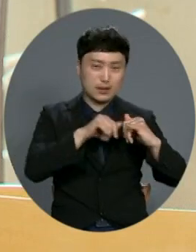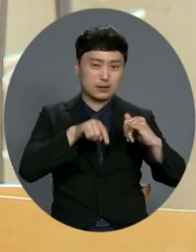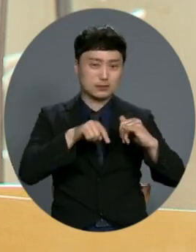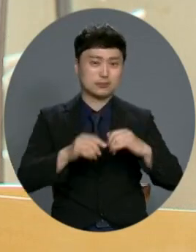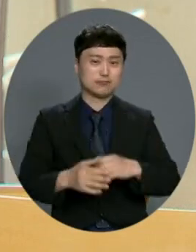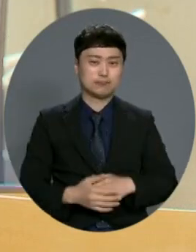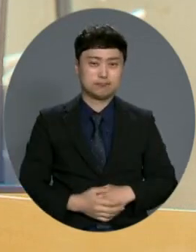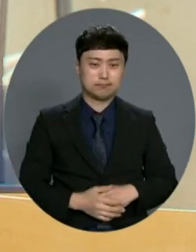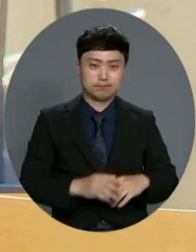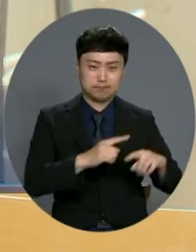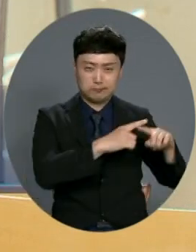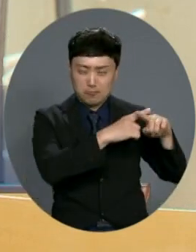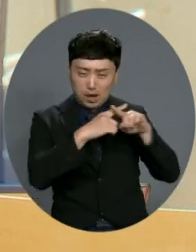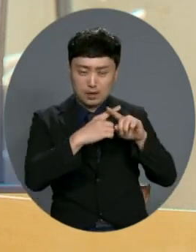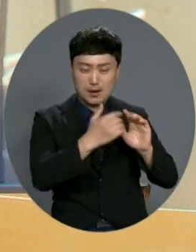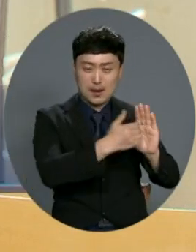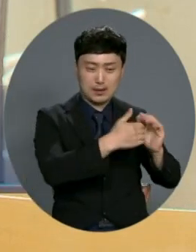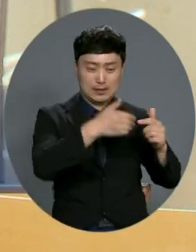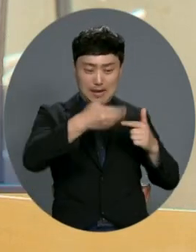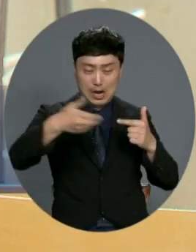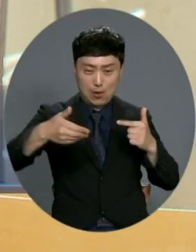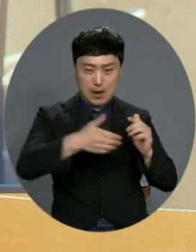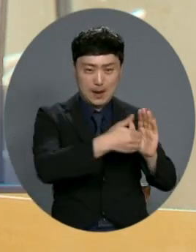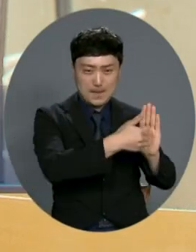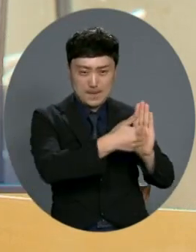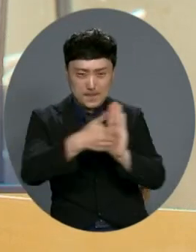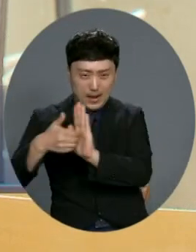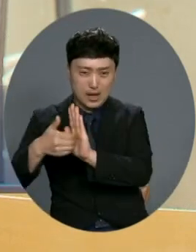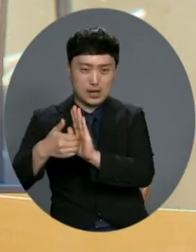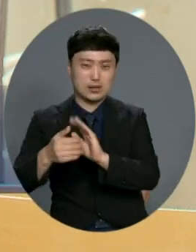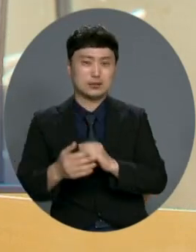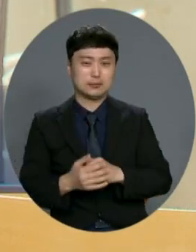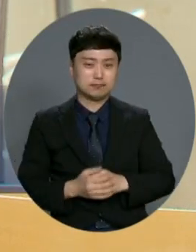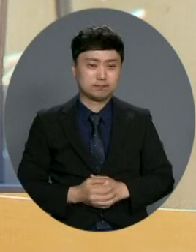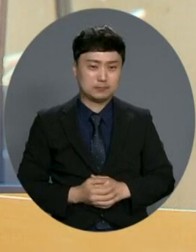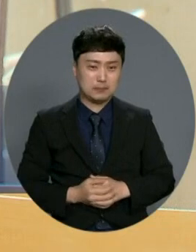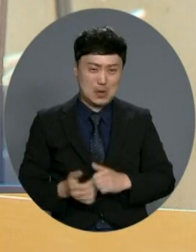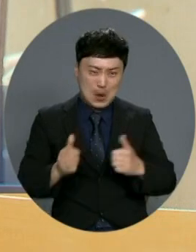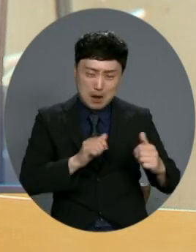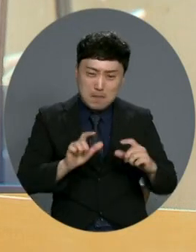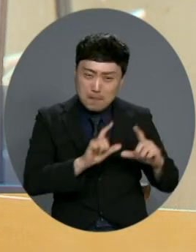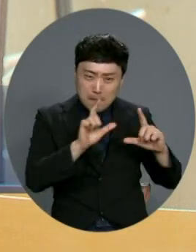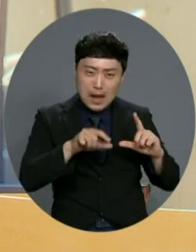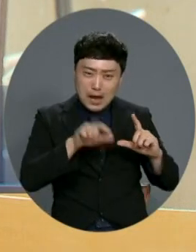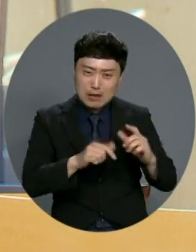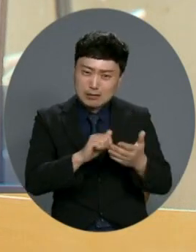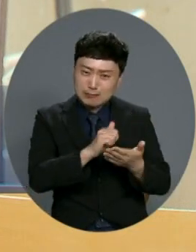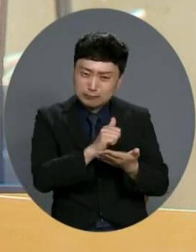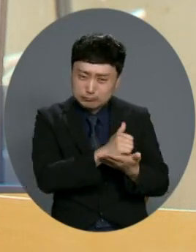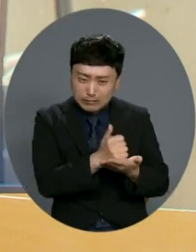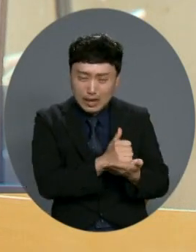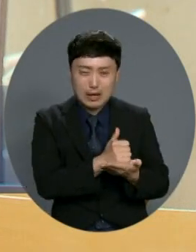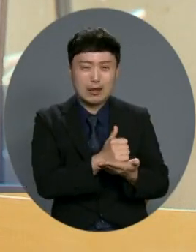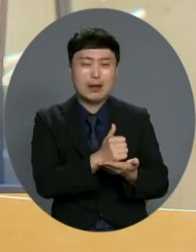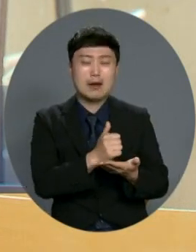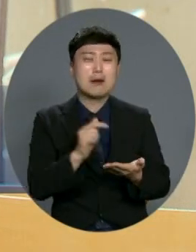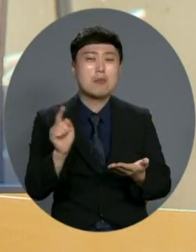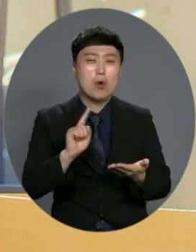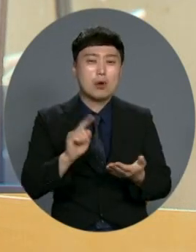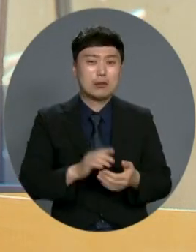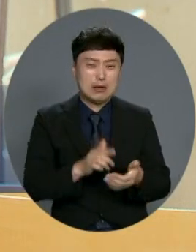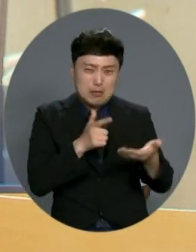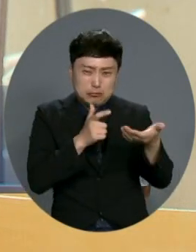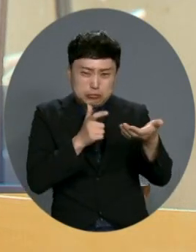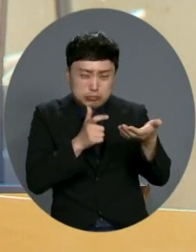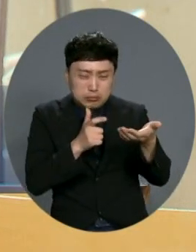무조건 사수하라 했습니다. 죽으나 사나 우리는 거기서 뭐